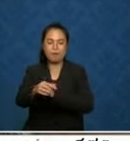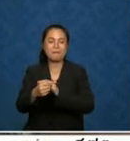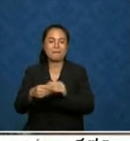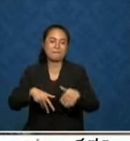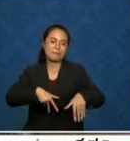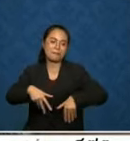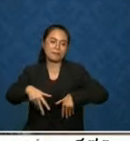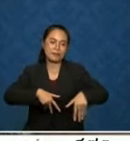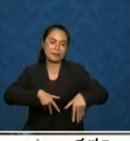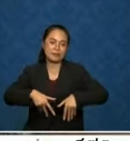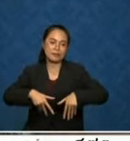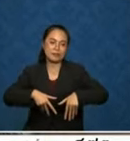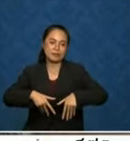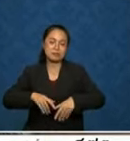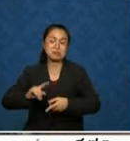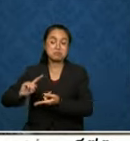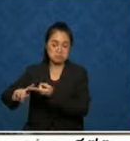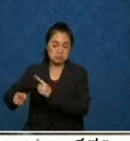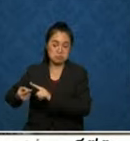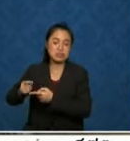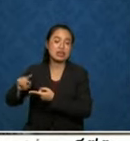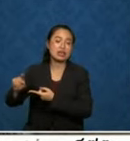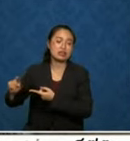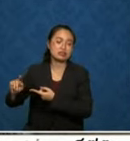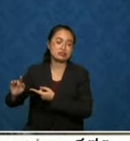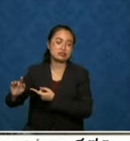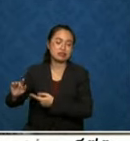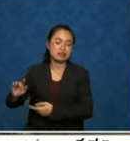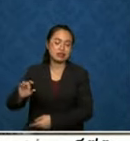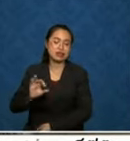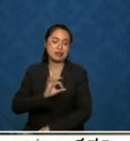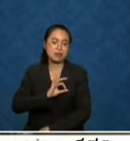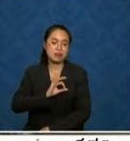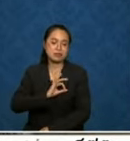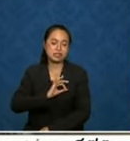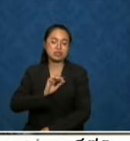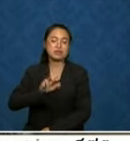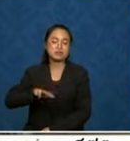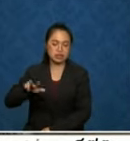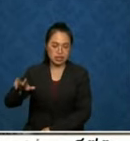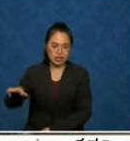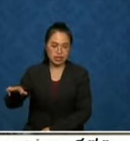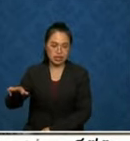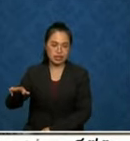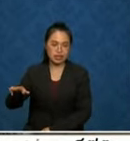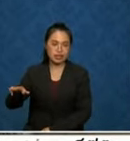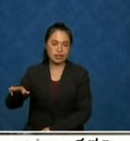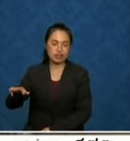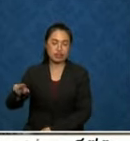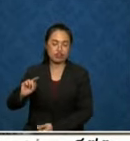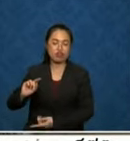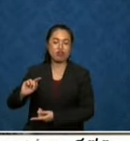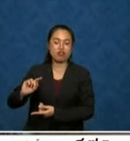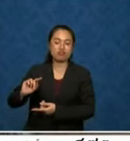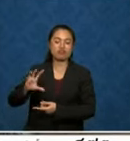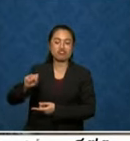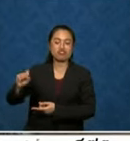ซึ่งเพื่อนสมาชิกท่านเลิศจัดจากพรรคเพื่อไทยและท่านเอกราชจากพรรคประชาช